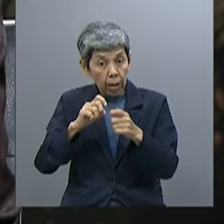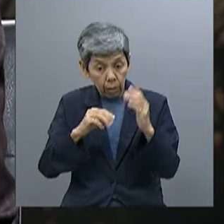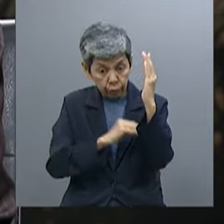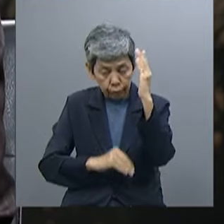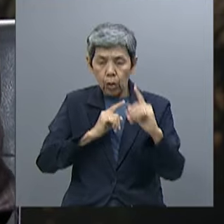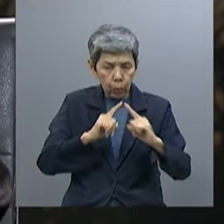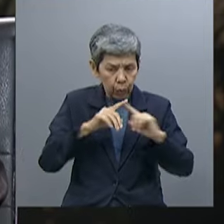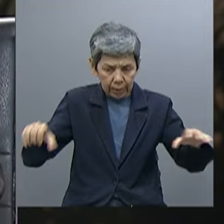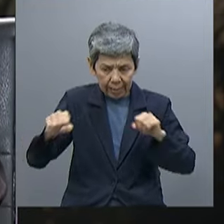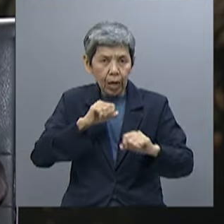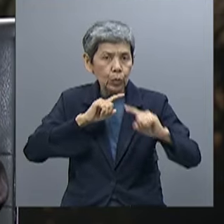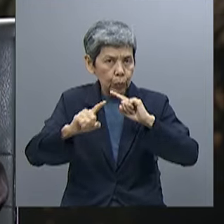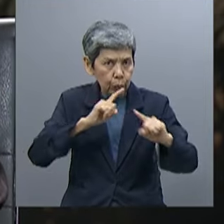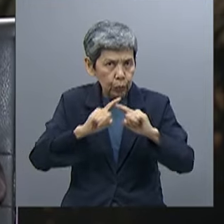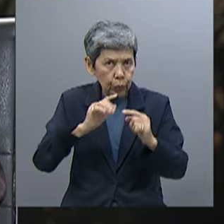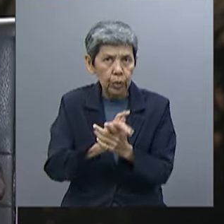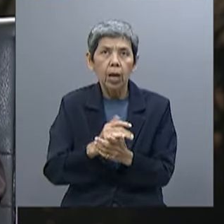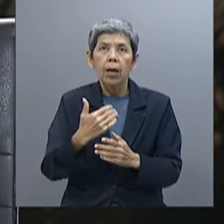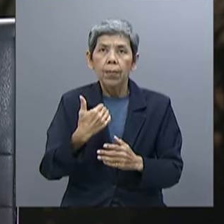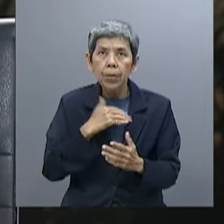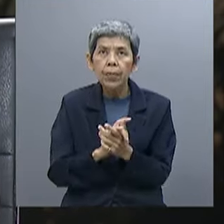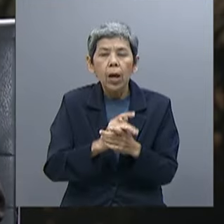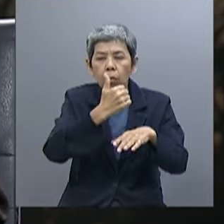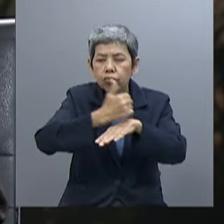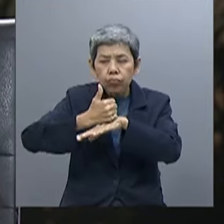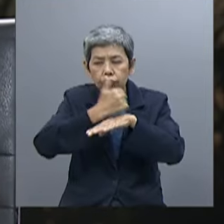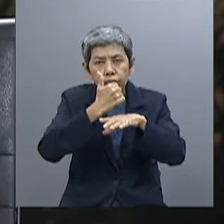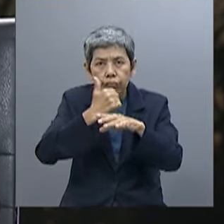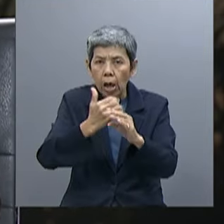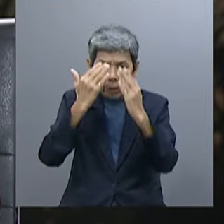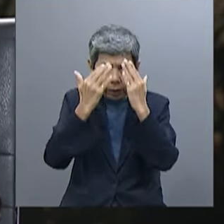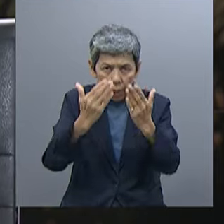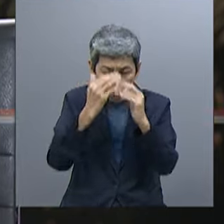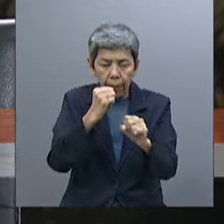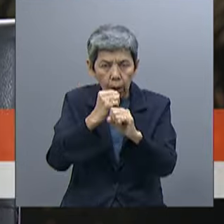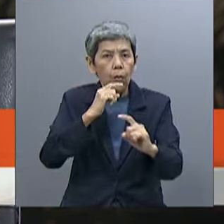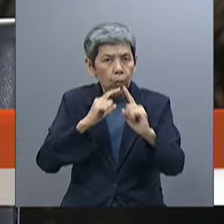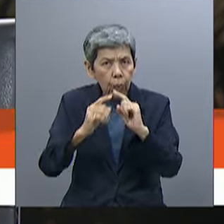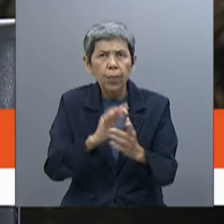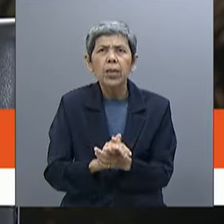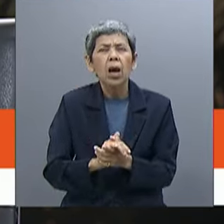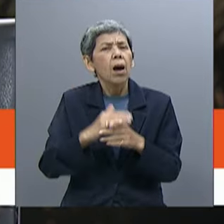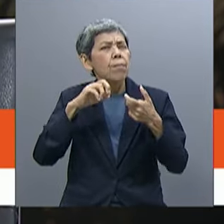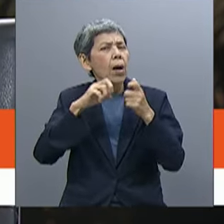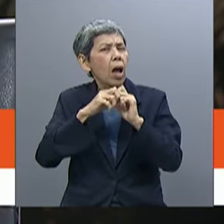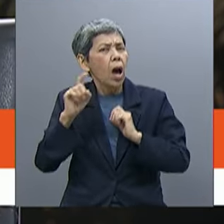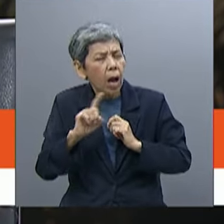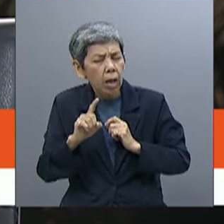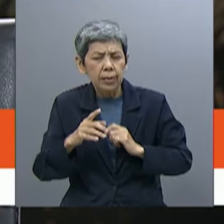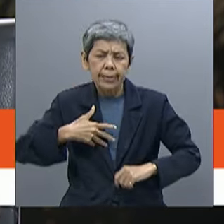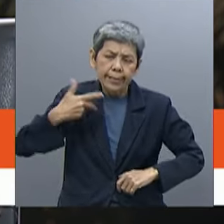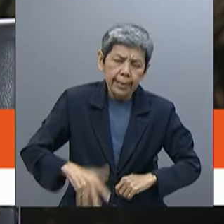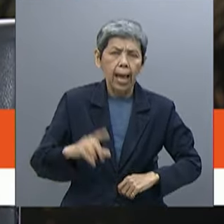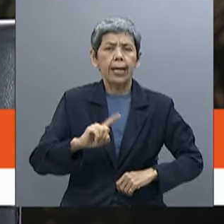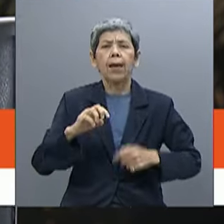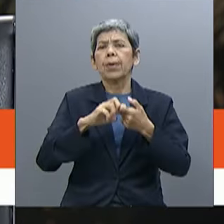เข้ามาพูดคุยด้วยกะและมะแล้วก็เดะต่างๆจะต้องมานั่งฟังตรงนี้และต้องมาพูดให้เราฟังว่าเจ็บปวดรวดร้าวขนาดไหนกับสถานการณ์ต